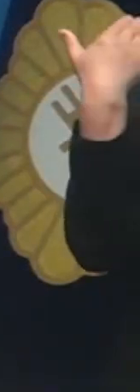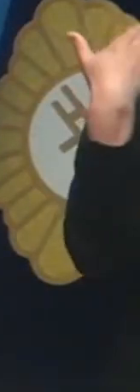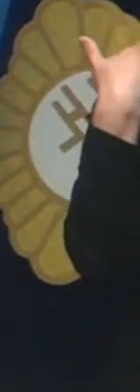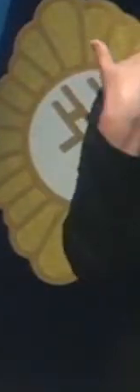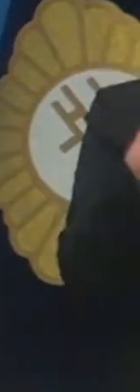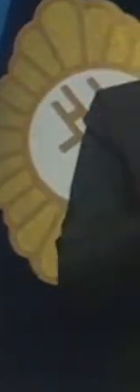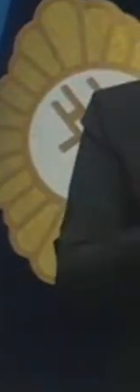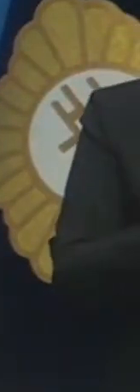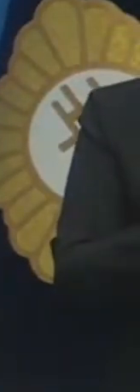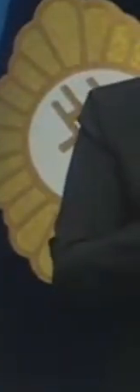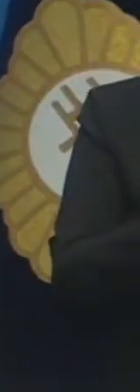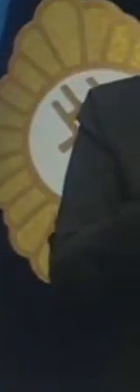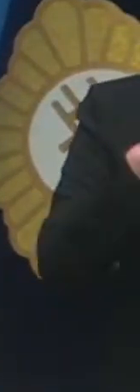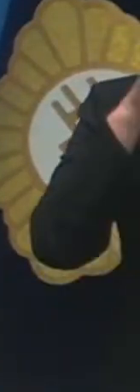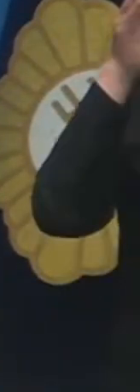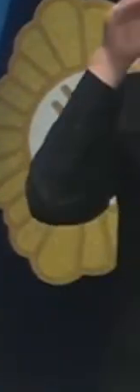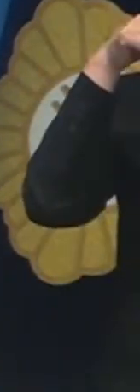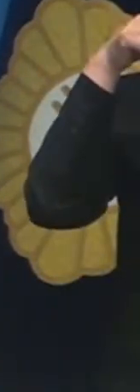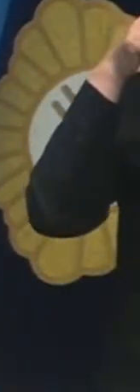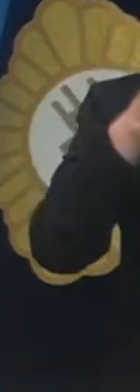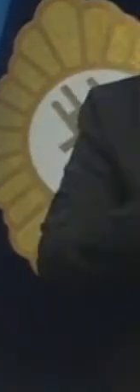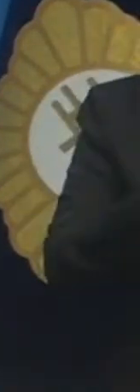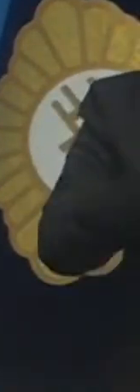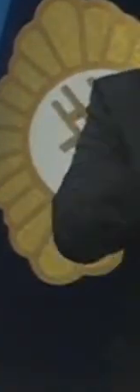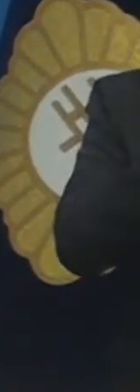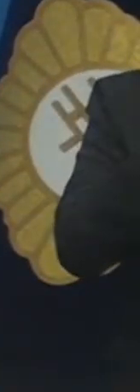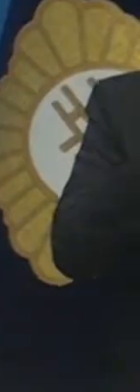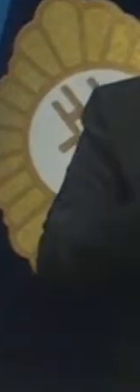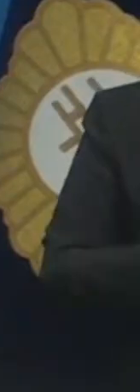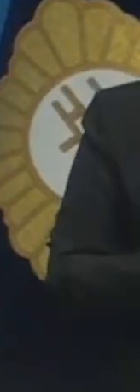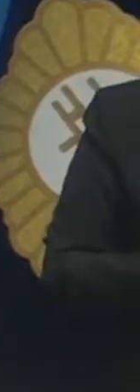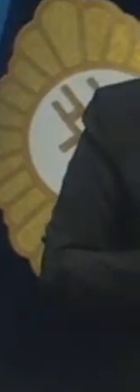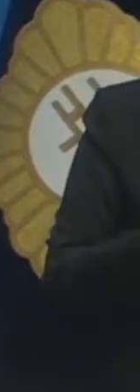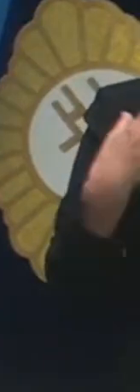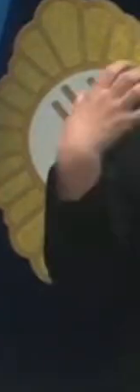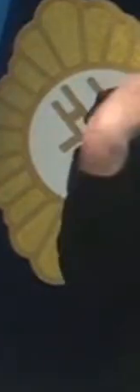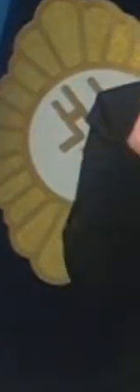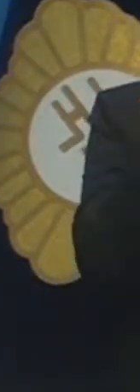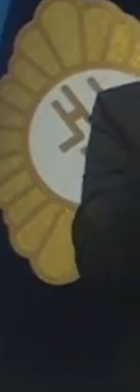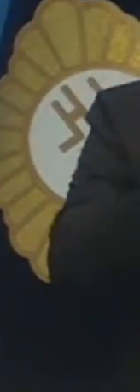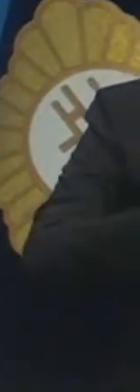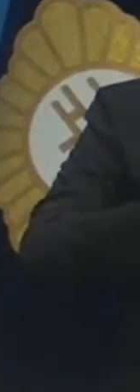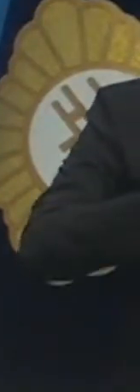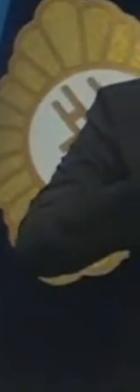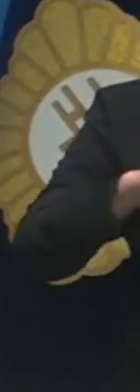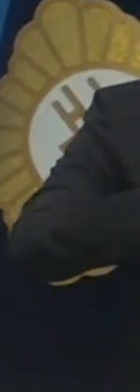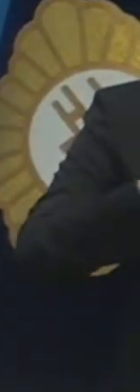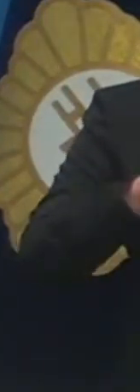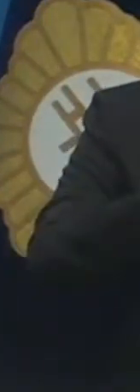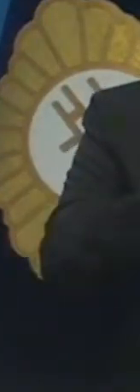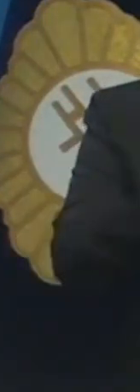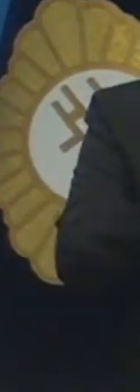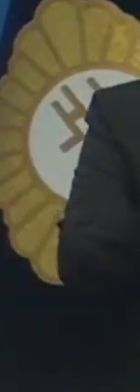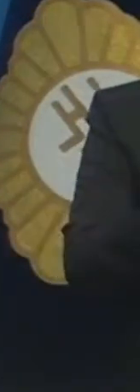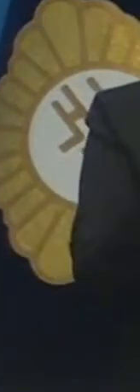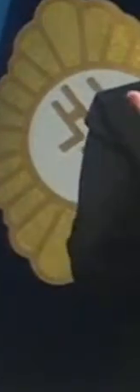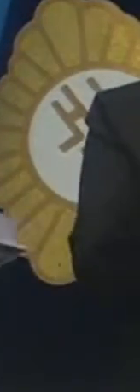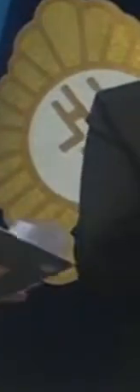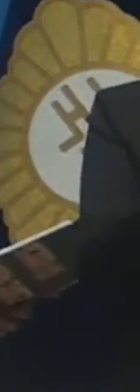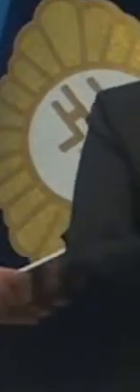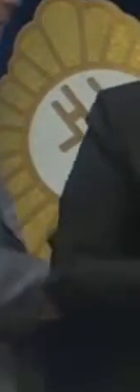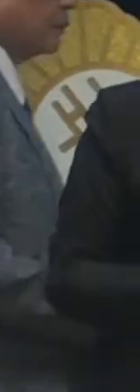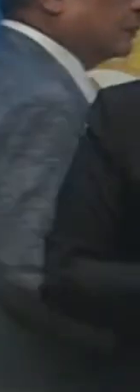앞에 굴복하며 아무런 조치도 취하지 않았고 무책임한 태도를 고수하였습니다.